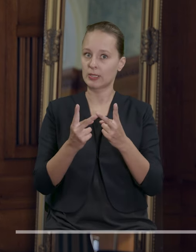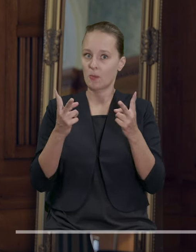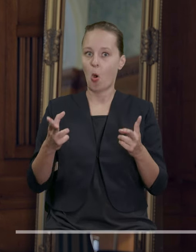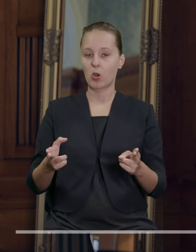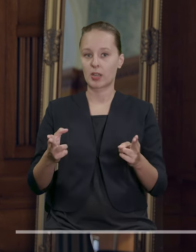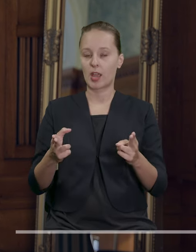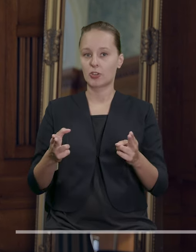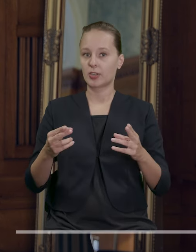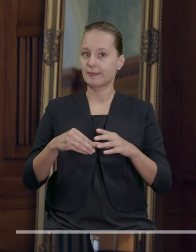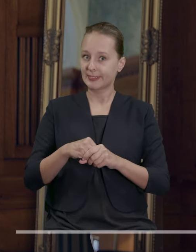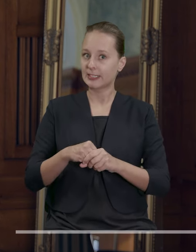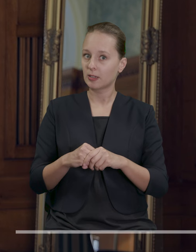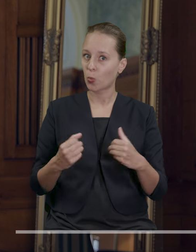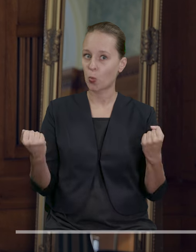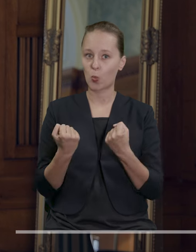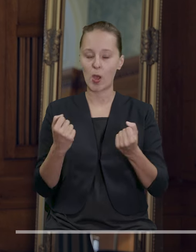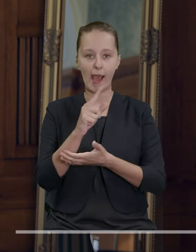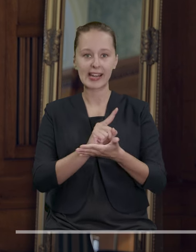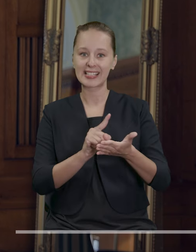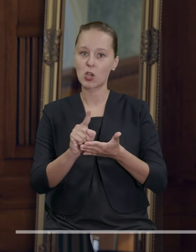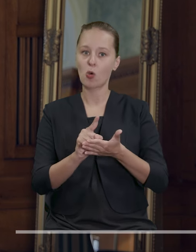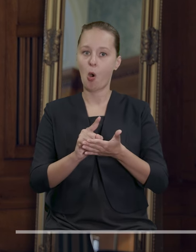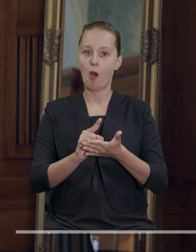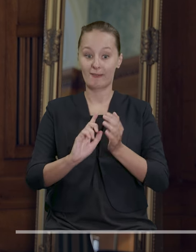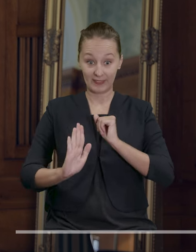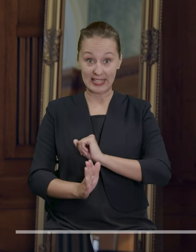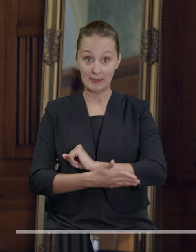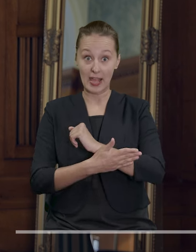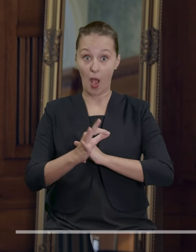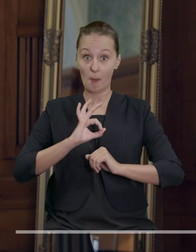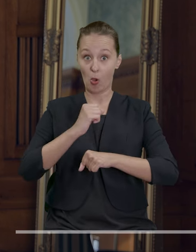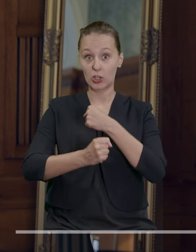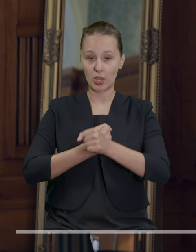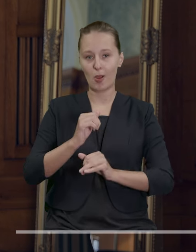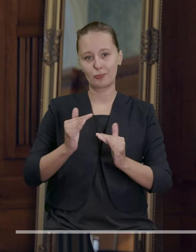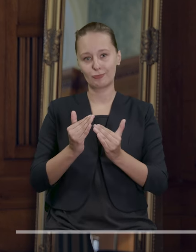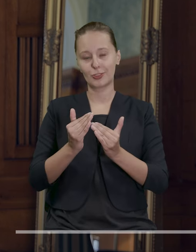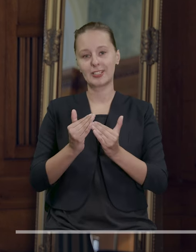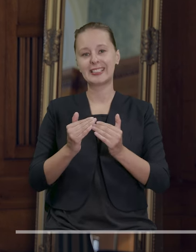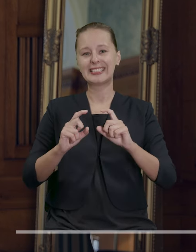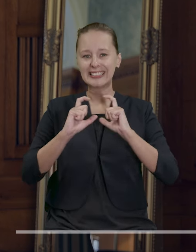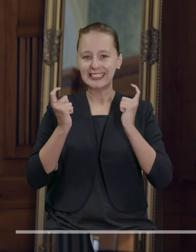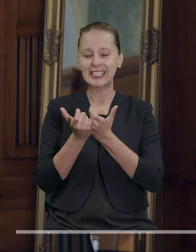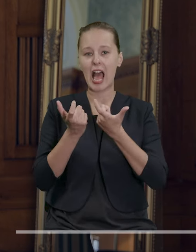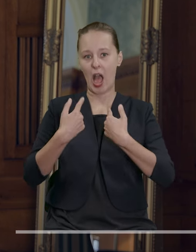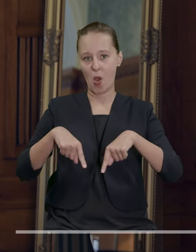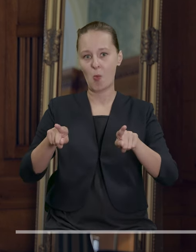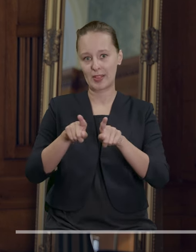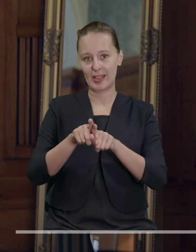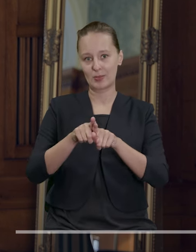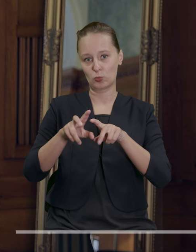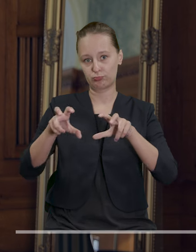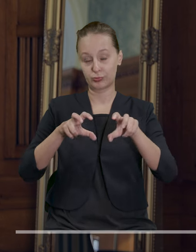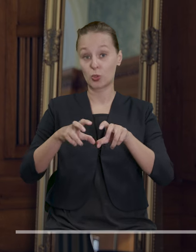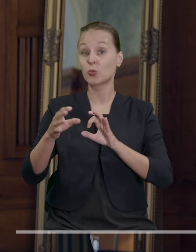czasach, z wielkim ryzykiem, wspierały mnie w tych działaniach, czyli dla całego zespołu kanclerskiego, a